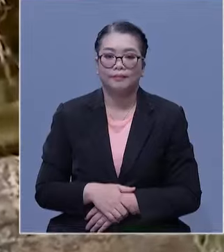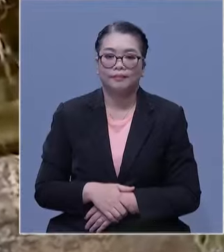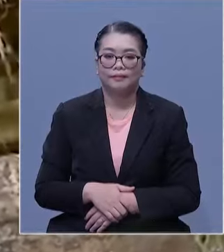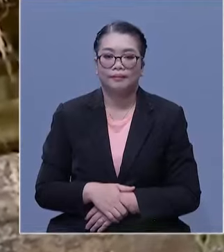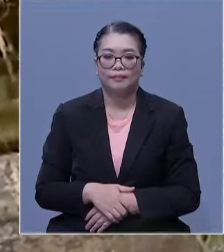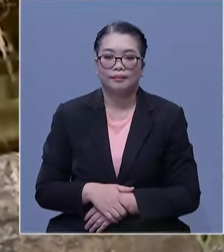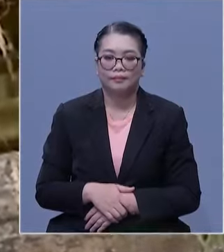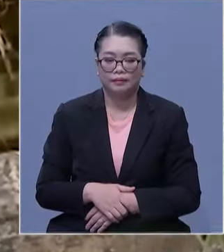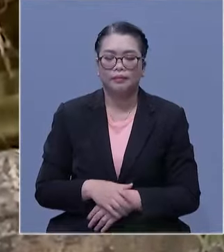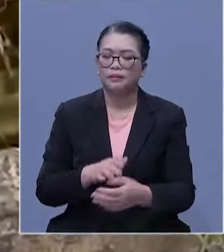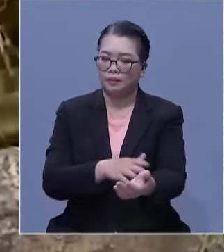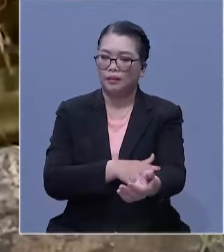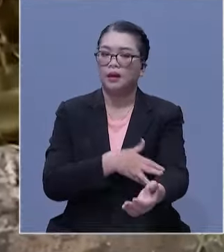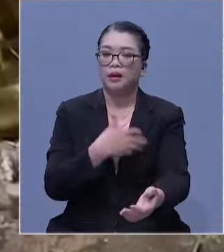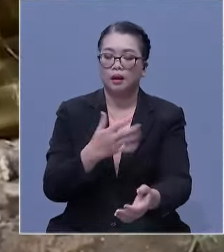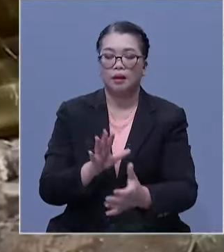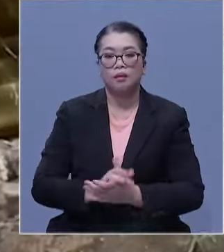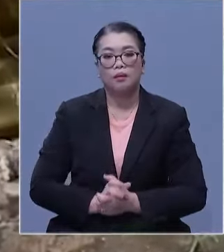นานมากล